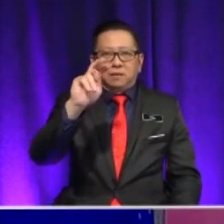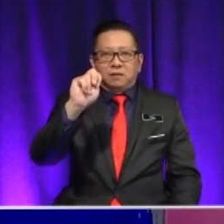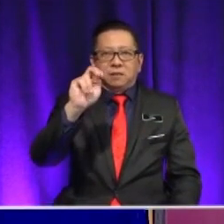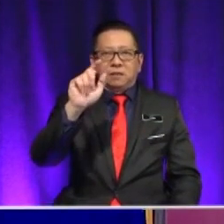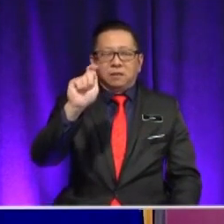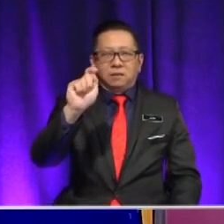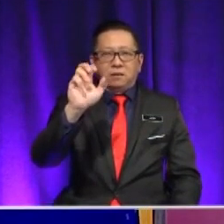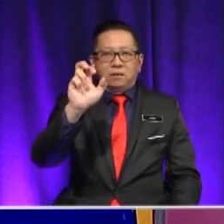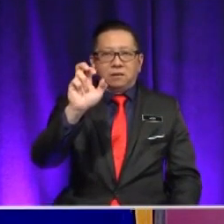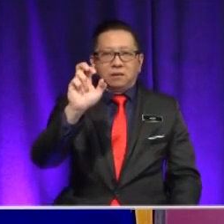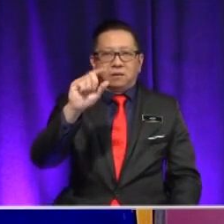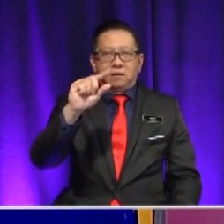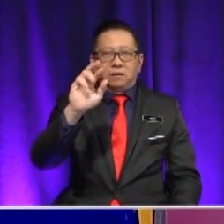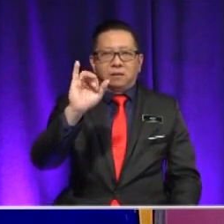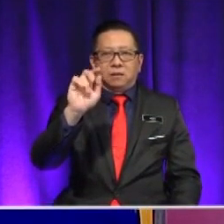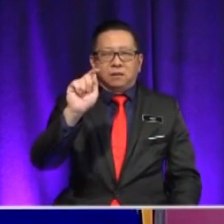Silakan.